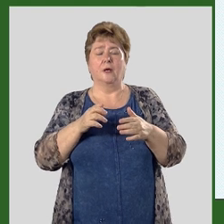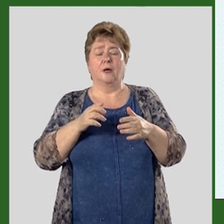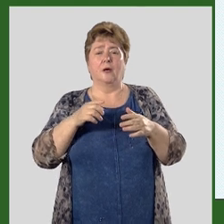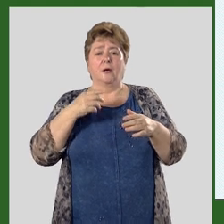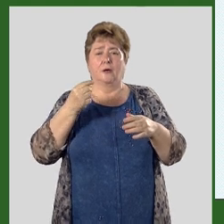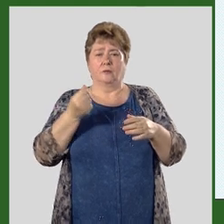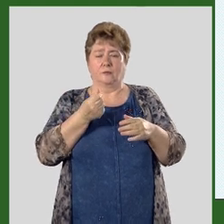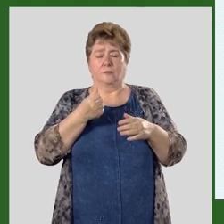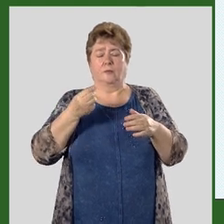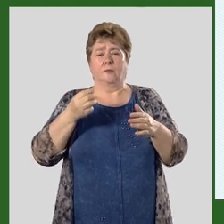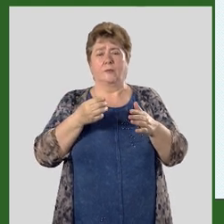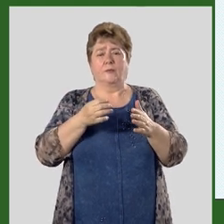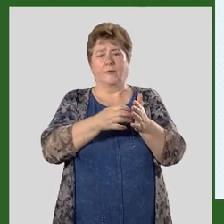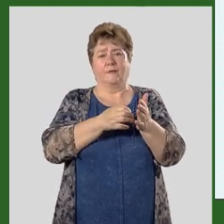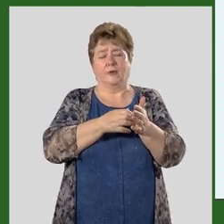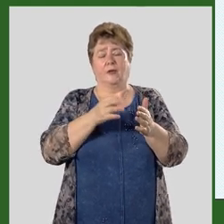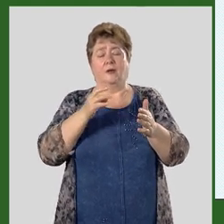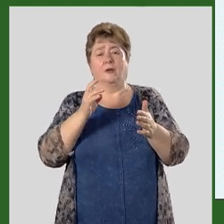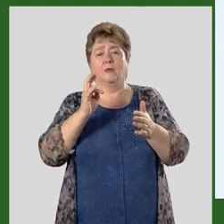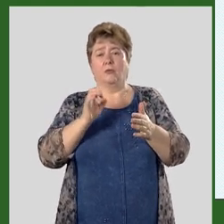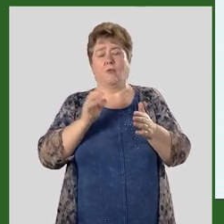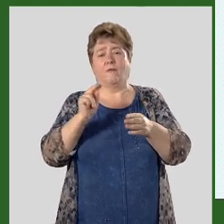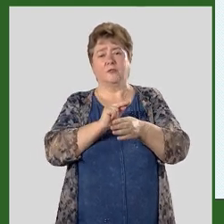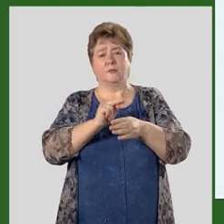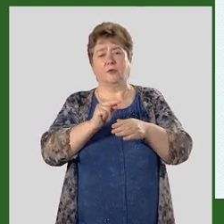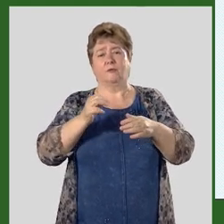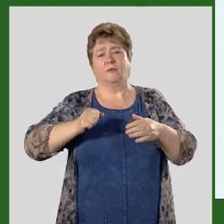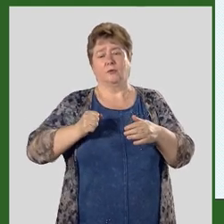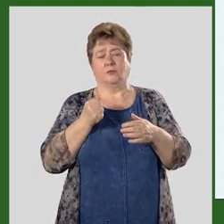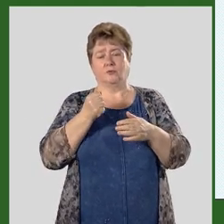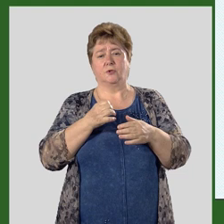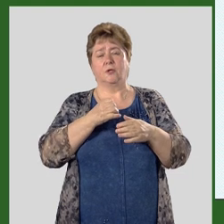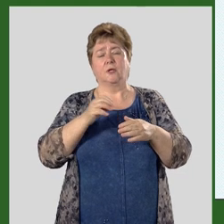в таких семьях воспитывают дружных и трудолюбивых детей.